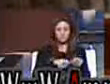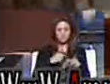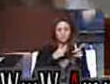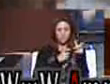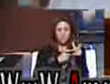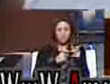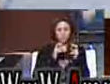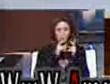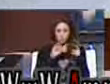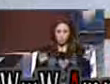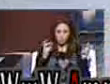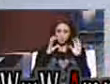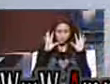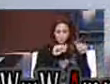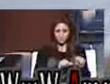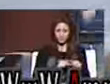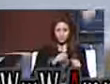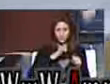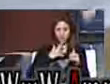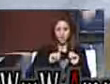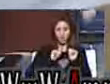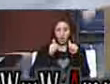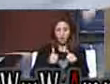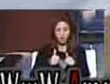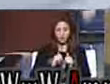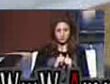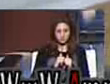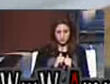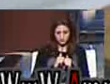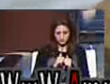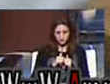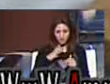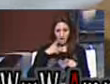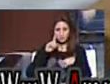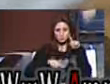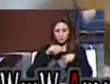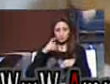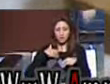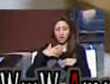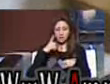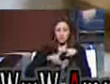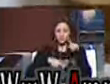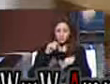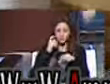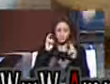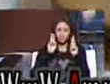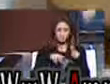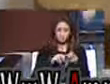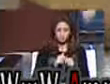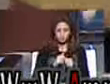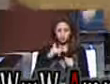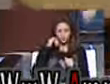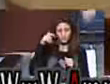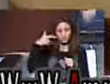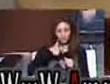حروب، وكان اشخاص يستعدون للقيام بعملية تخريبية بها. معنا على التليفون الكاتب